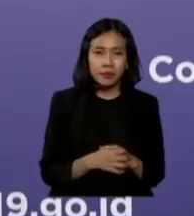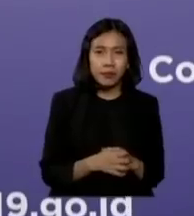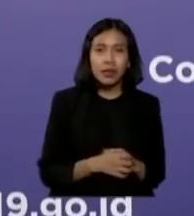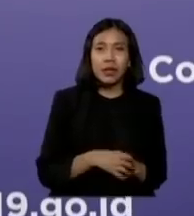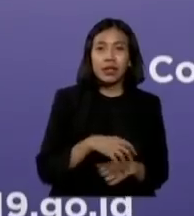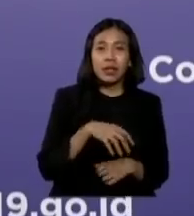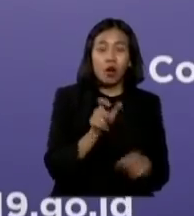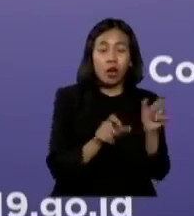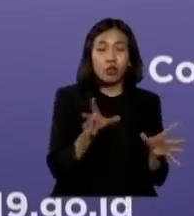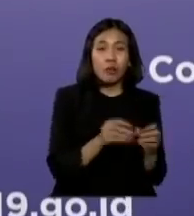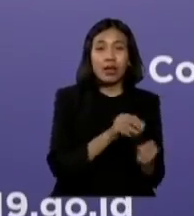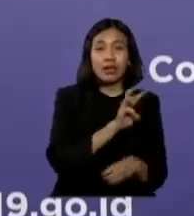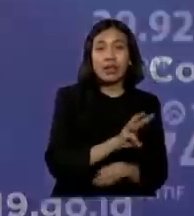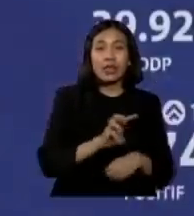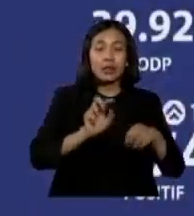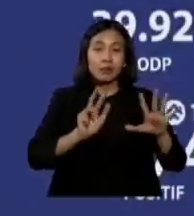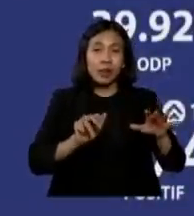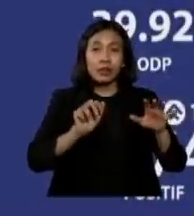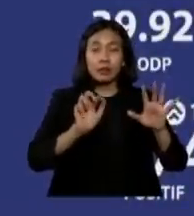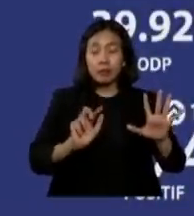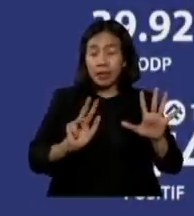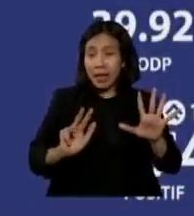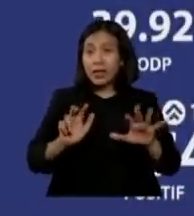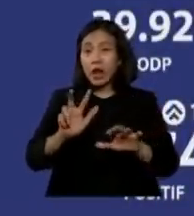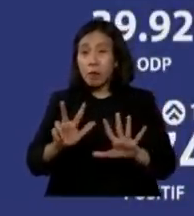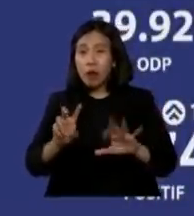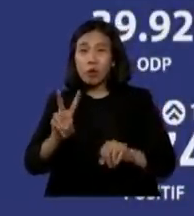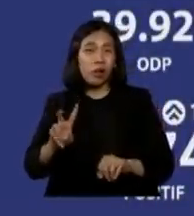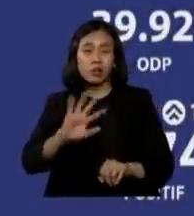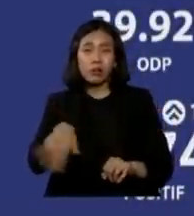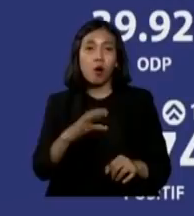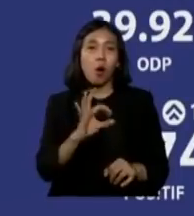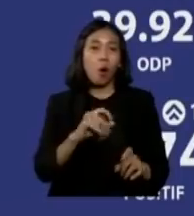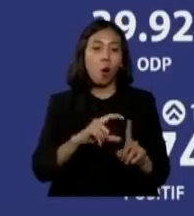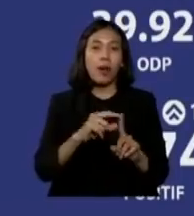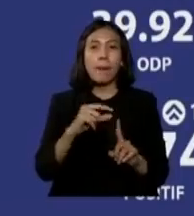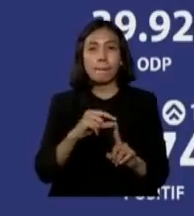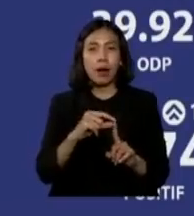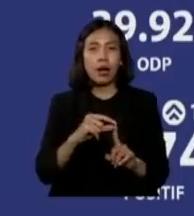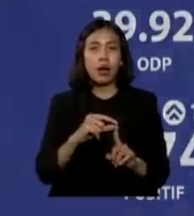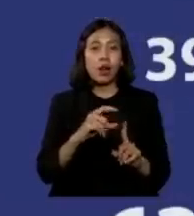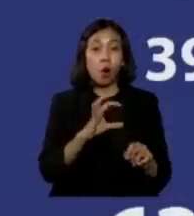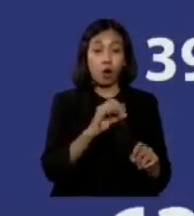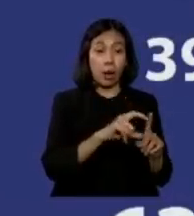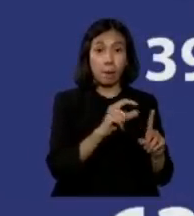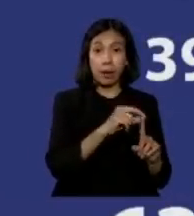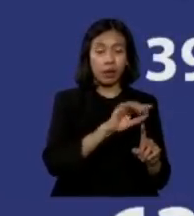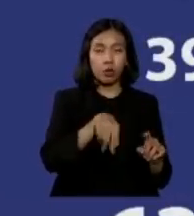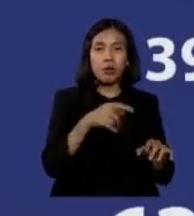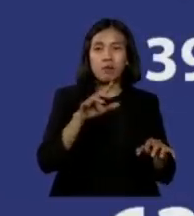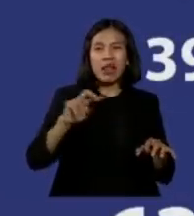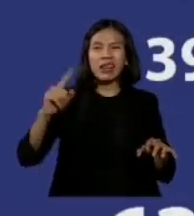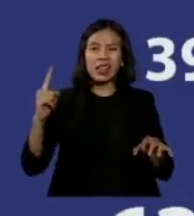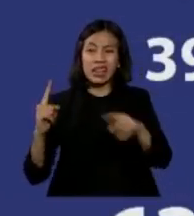928 orang udp yang kita tengarai memiliki riwayat kontak dekat dengan kasus positif